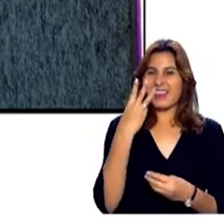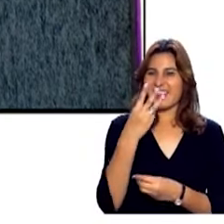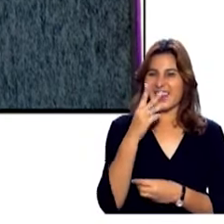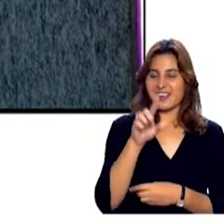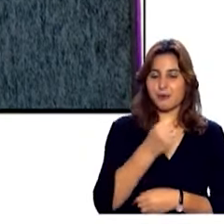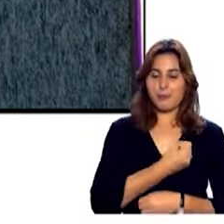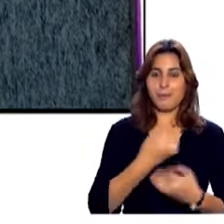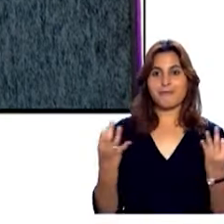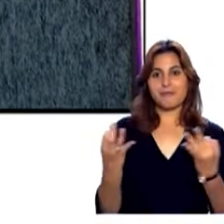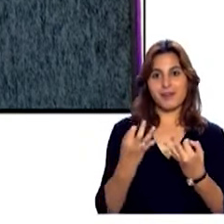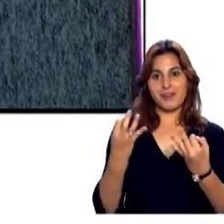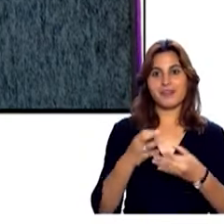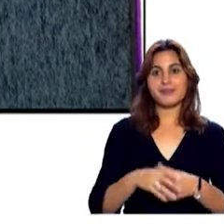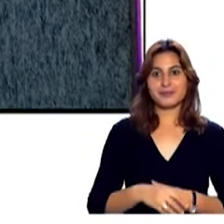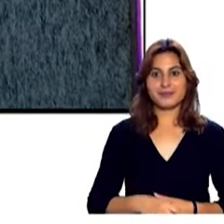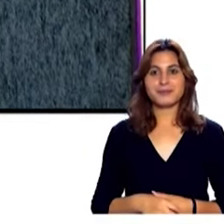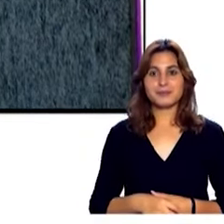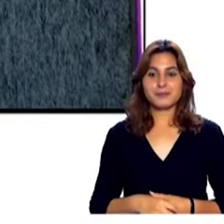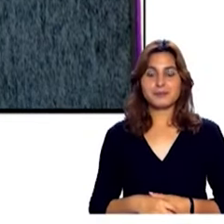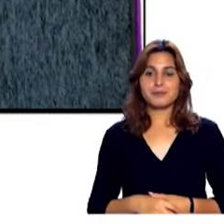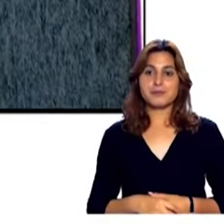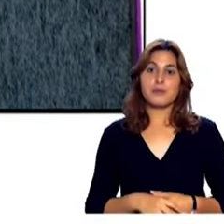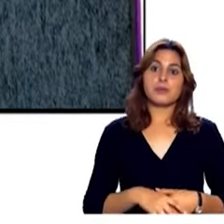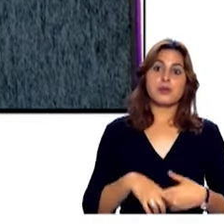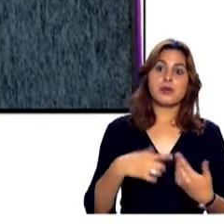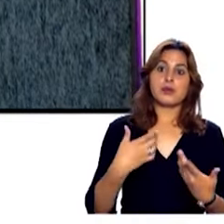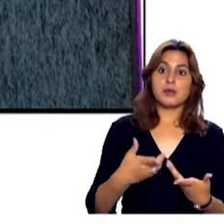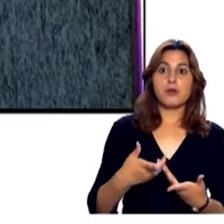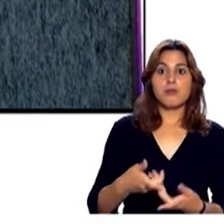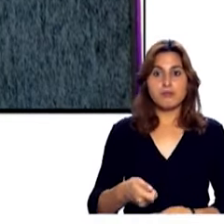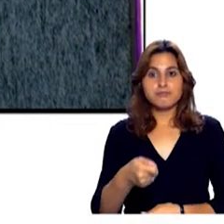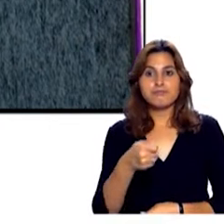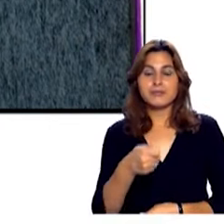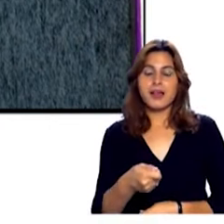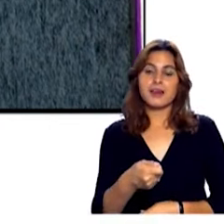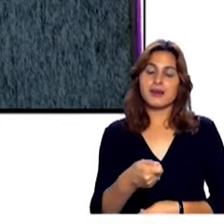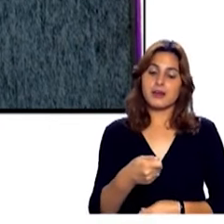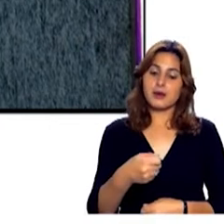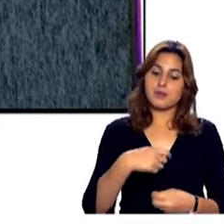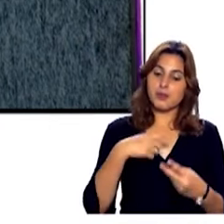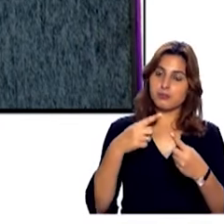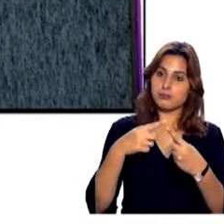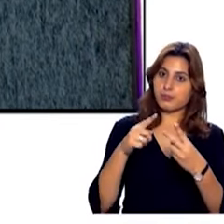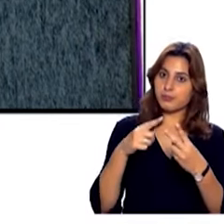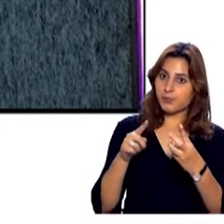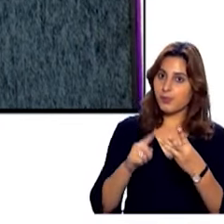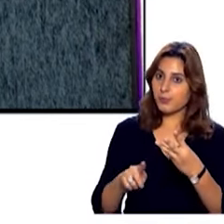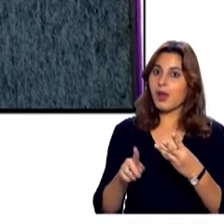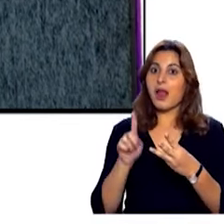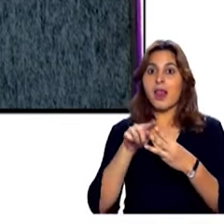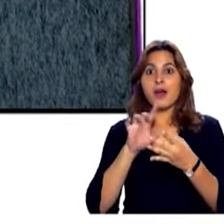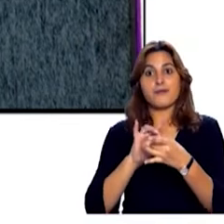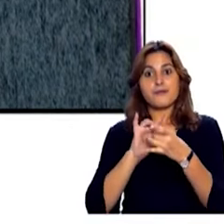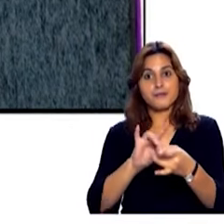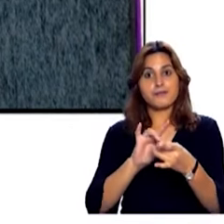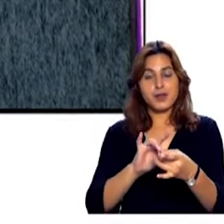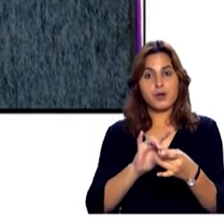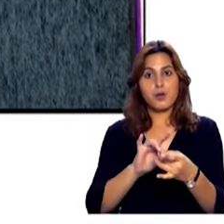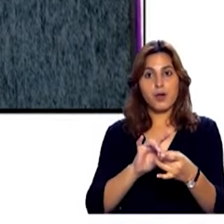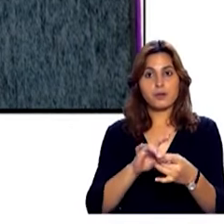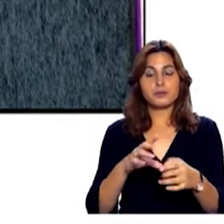precedente persuasivo un precedente vincol Sotto questo profilo e le TRE parti